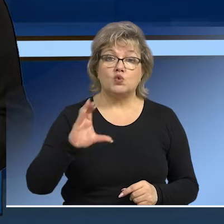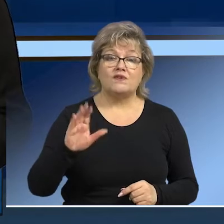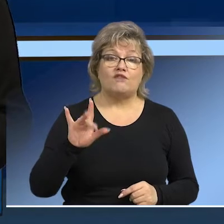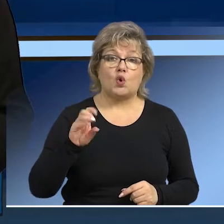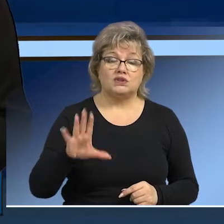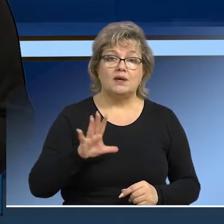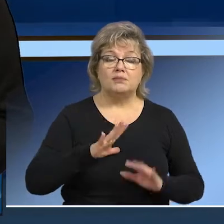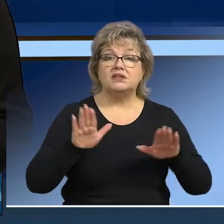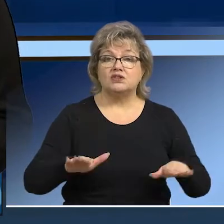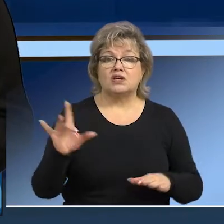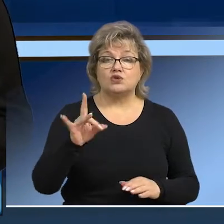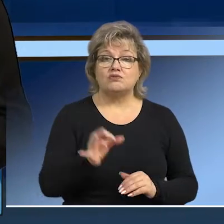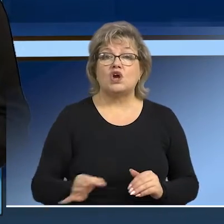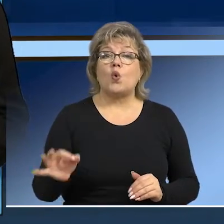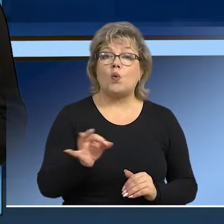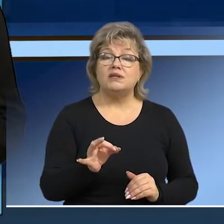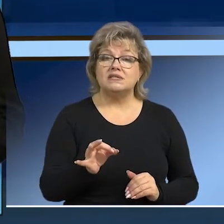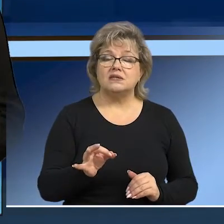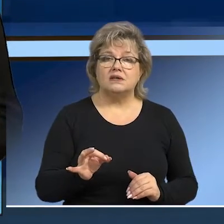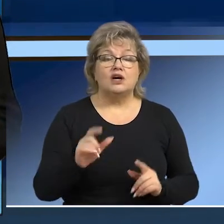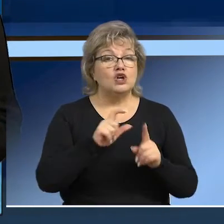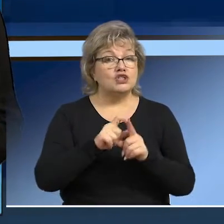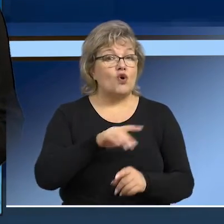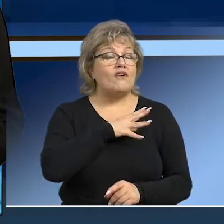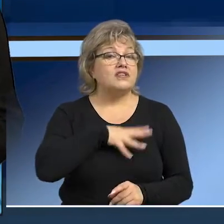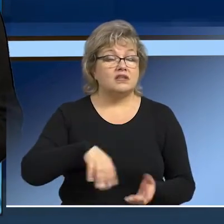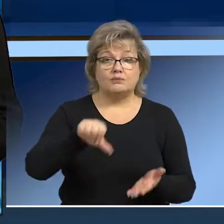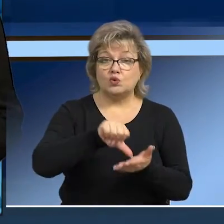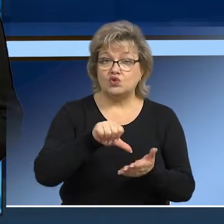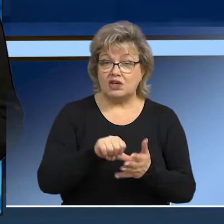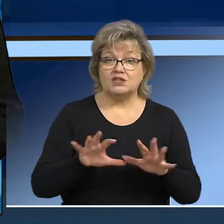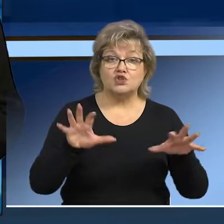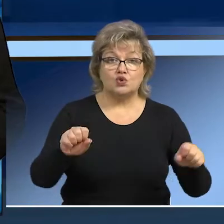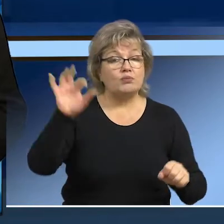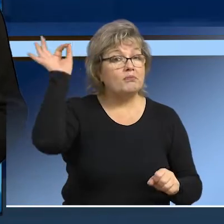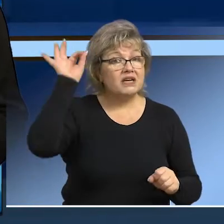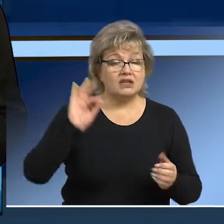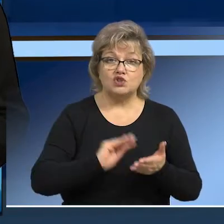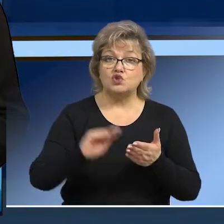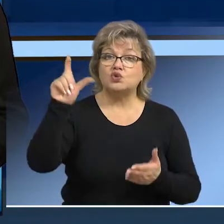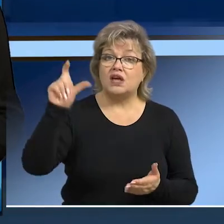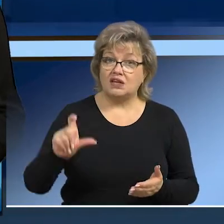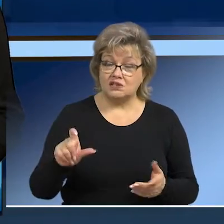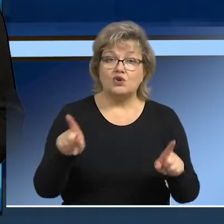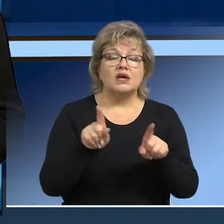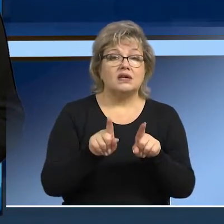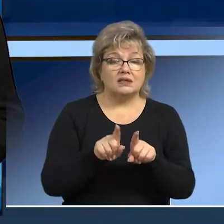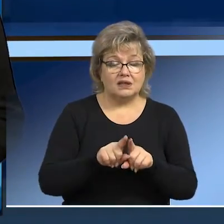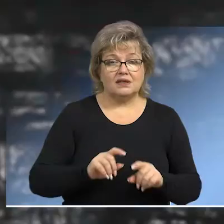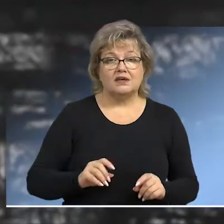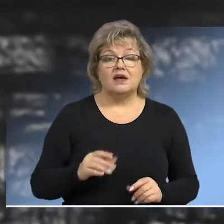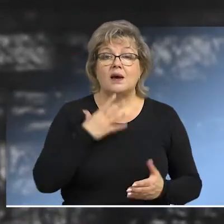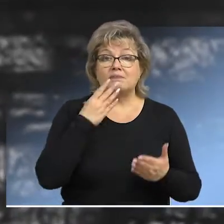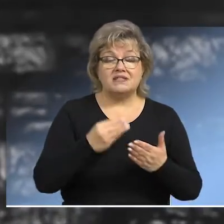Меус-фронт. Он проходил на территории Ростовской области. Слово ветерану, участнику штурма Берлина, журналисту, летописцу при